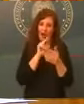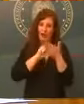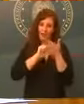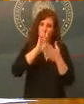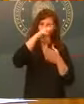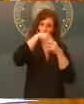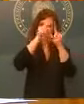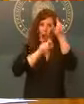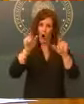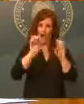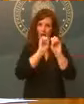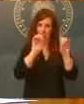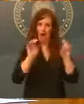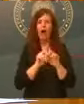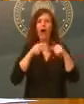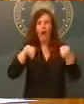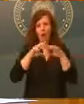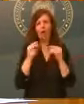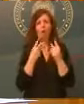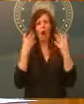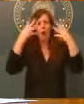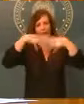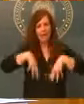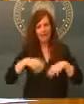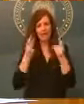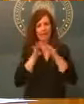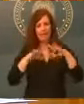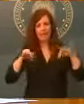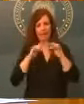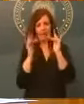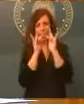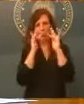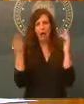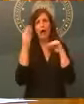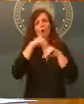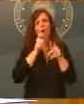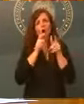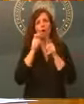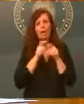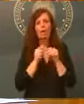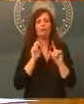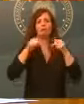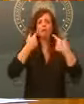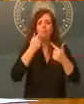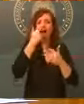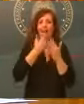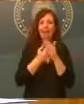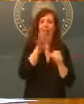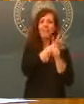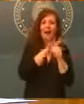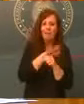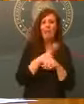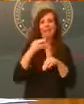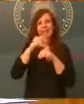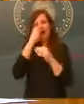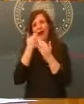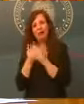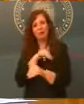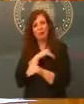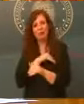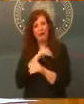faremo dei webinar e faremo comunicazione per le famiglie e per gli studenti in un'ottica che deve essere quella di